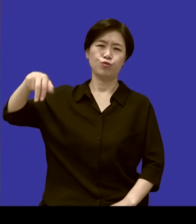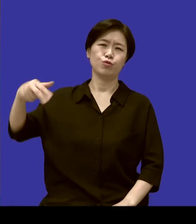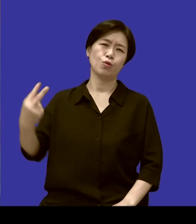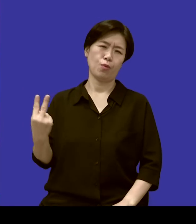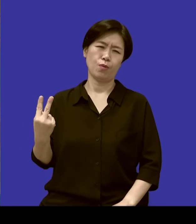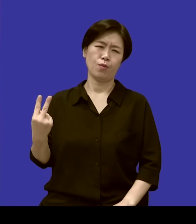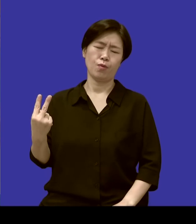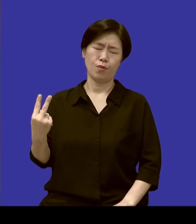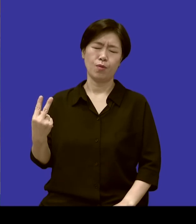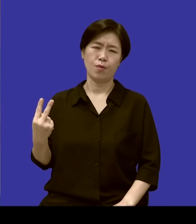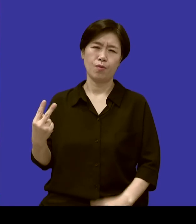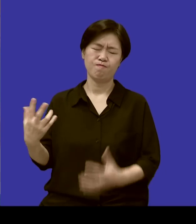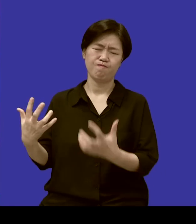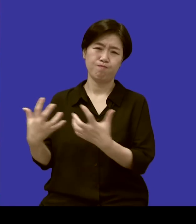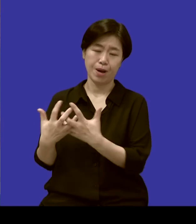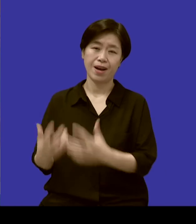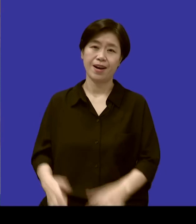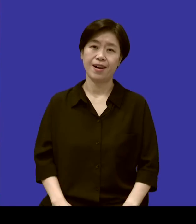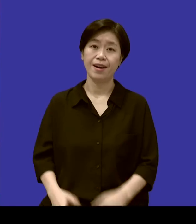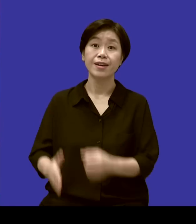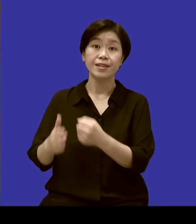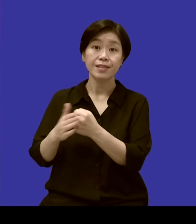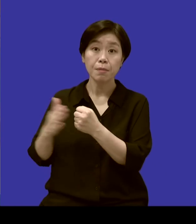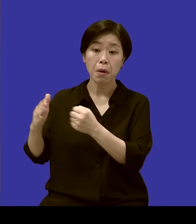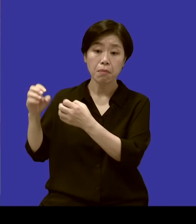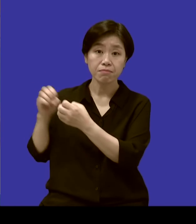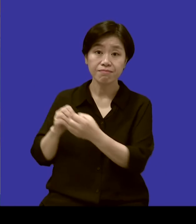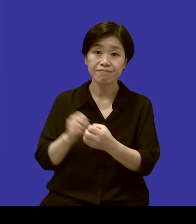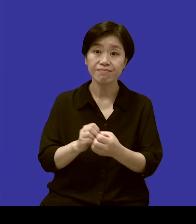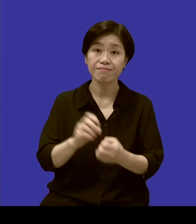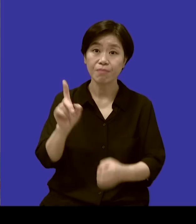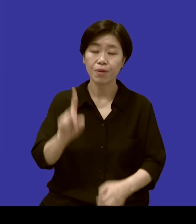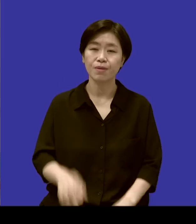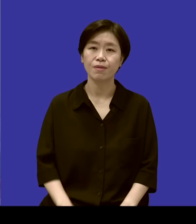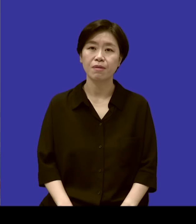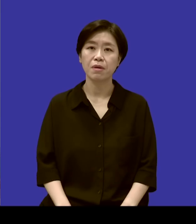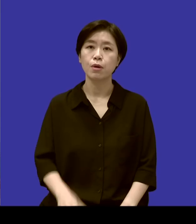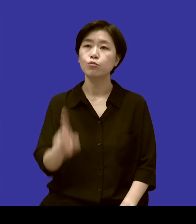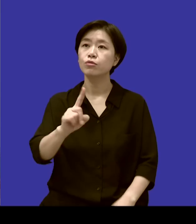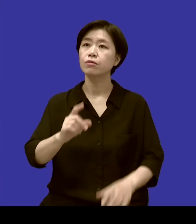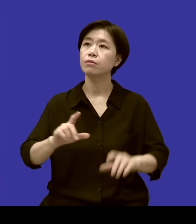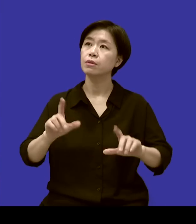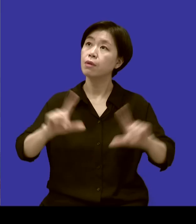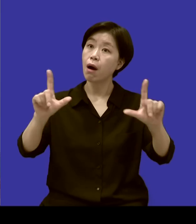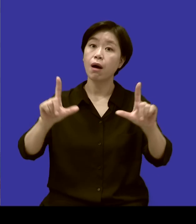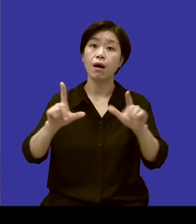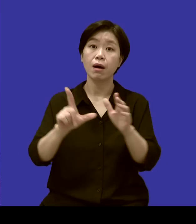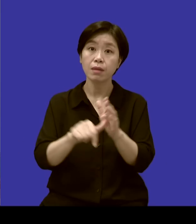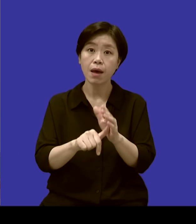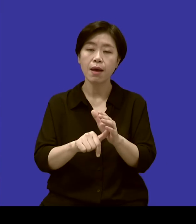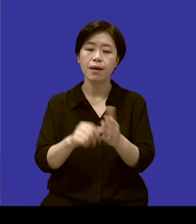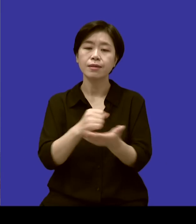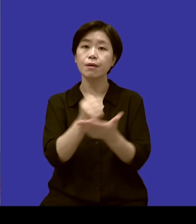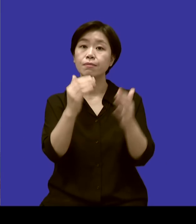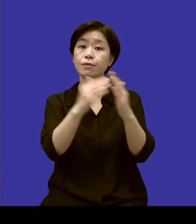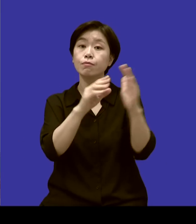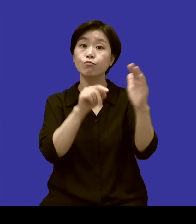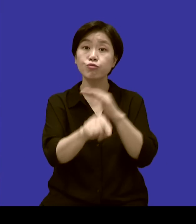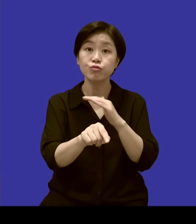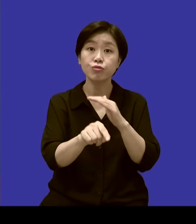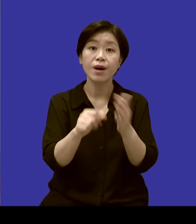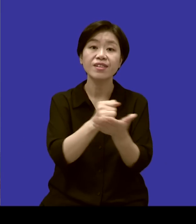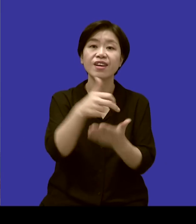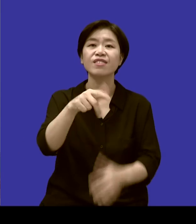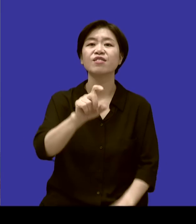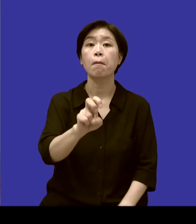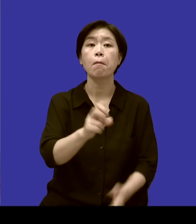그래서 뭐 능히 집안 뭐 유교적인 문화는 그렇잖아요. 뭐 때 되면 뭐 토종별도 그렇죠. 보고 또 무슨 대소사 있으면 전